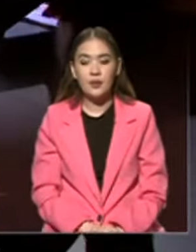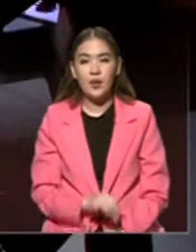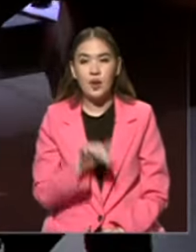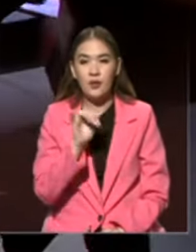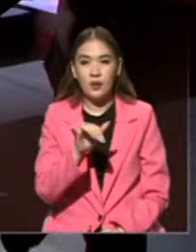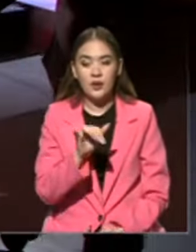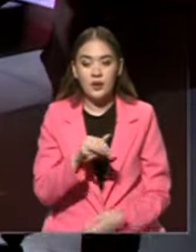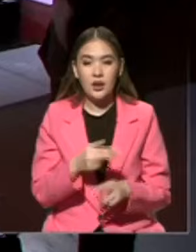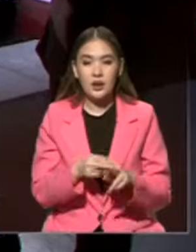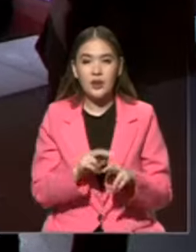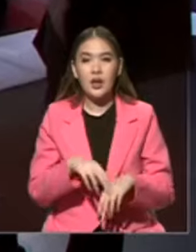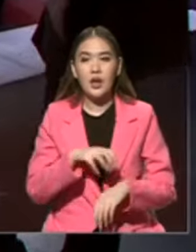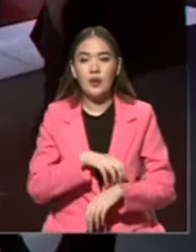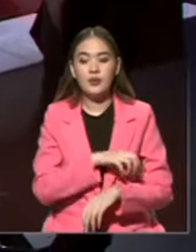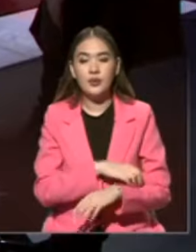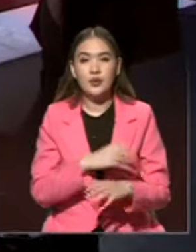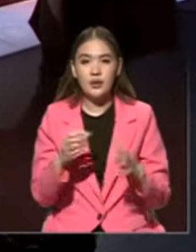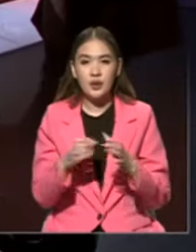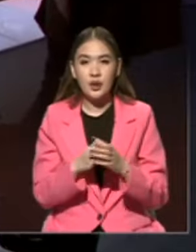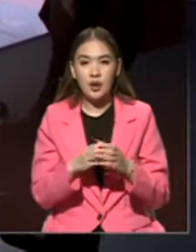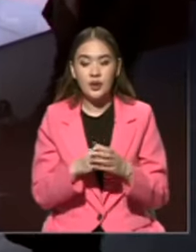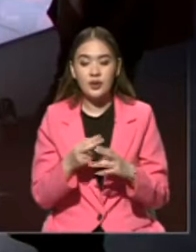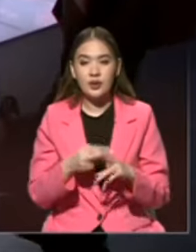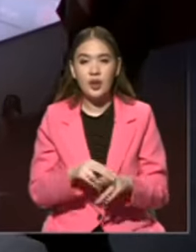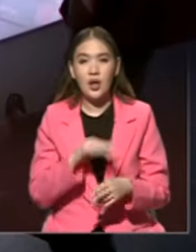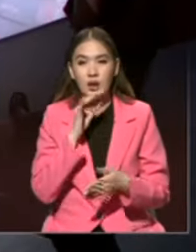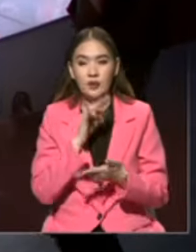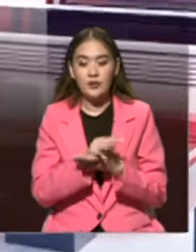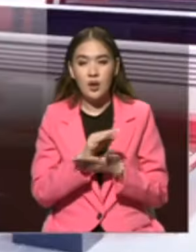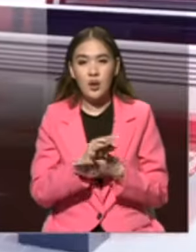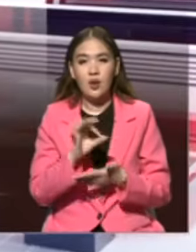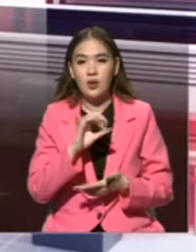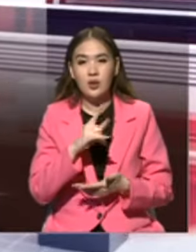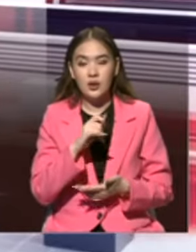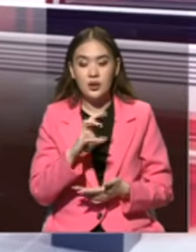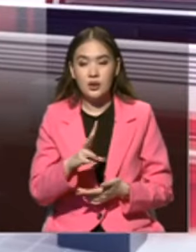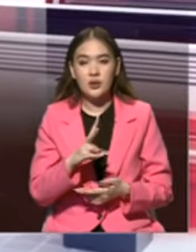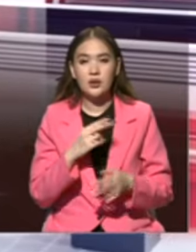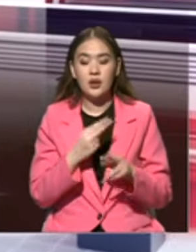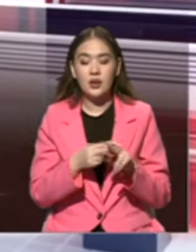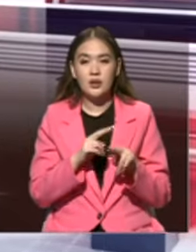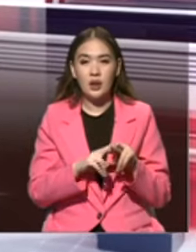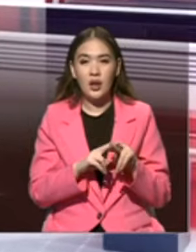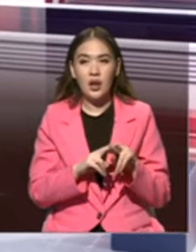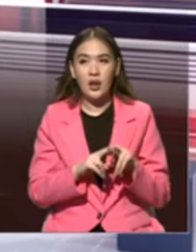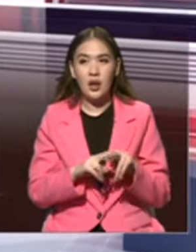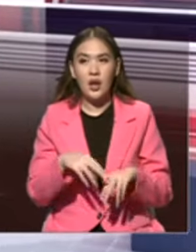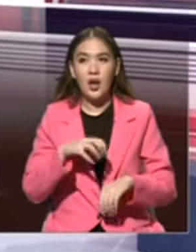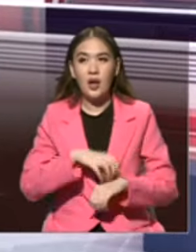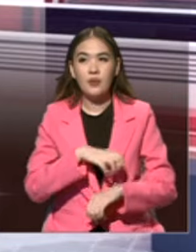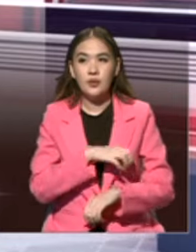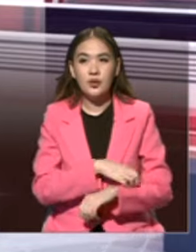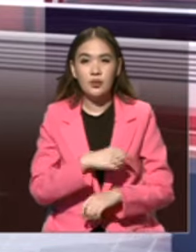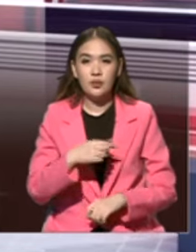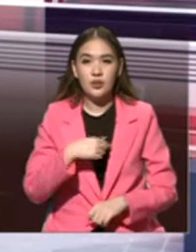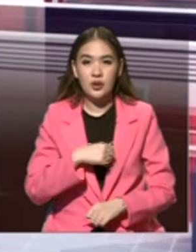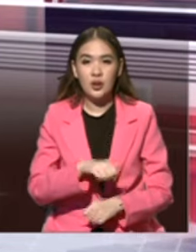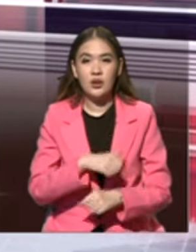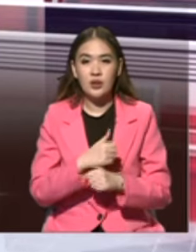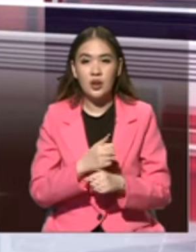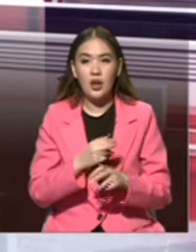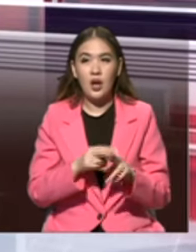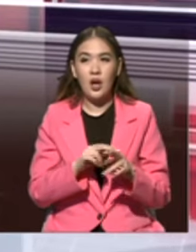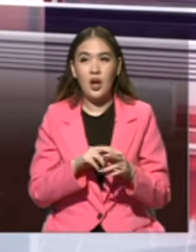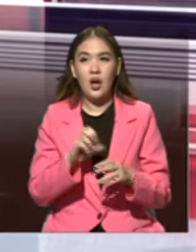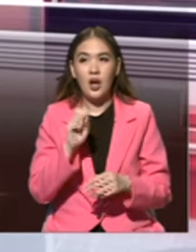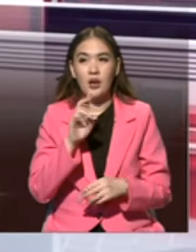Комиссия енді құрамында өкілетті органдардан бар, тиісті. Мен комиссияның төрағасымын, аудан әкімінің